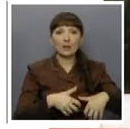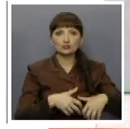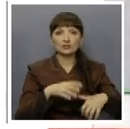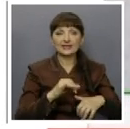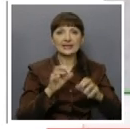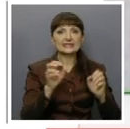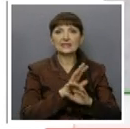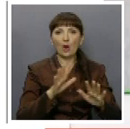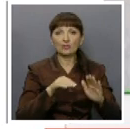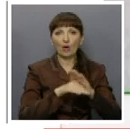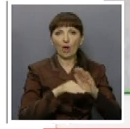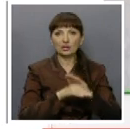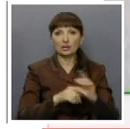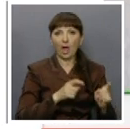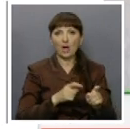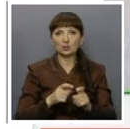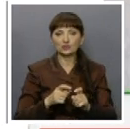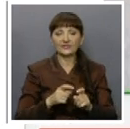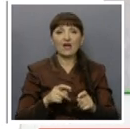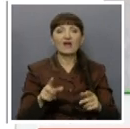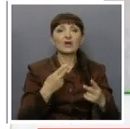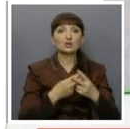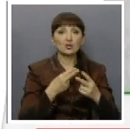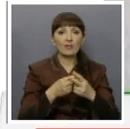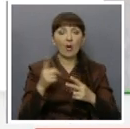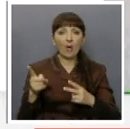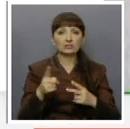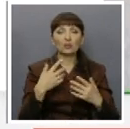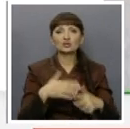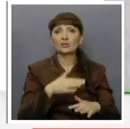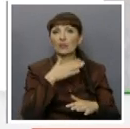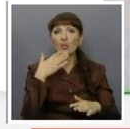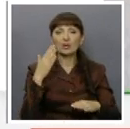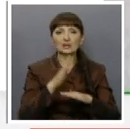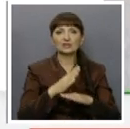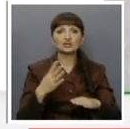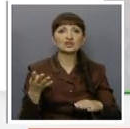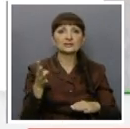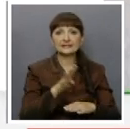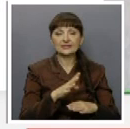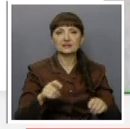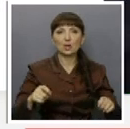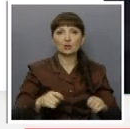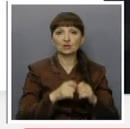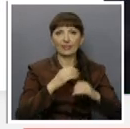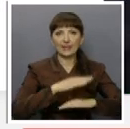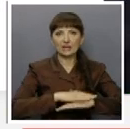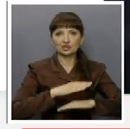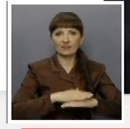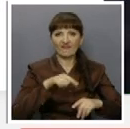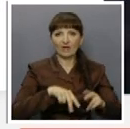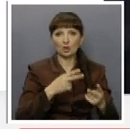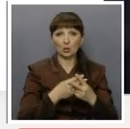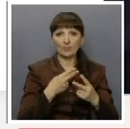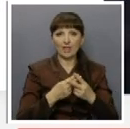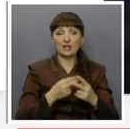за незаконное хранение оружия. Причем в исправительных учреждениях на Куликбаева было наложено 4 взыскания за нарушение режима в колонии.